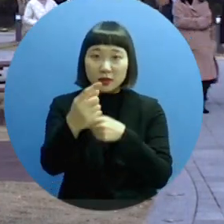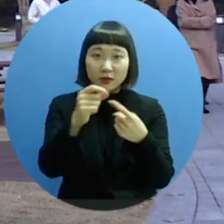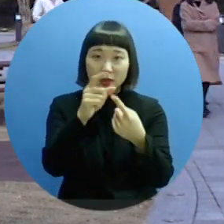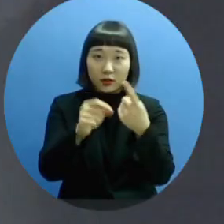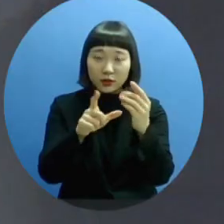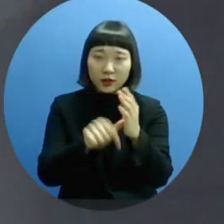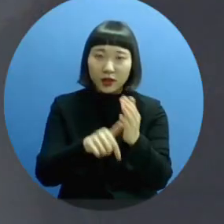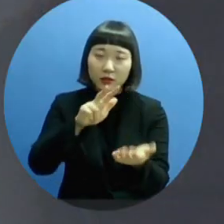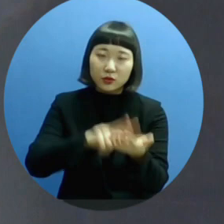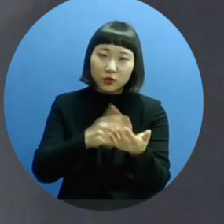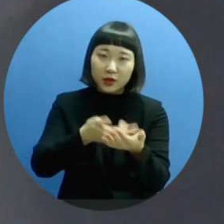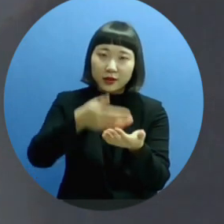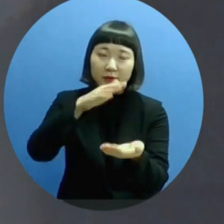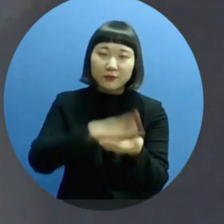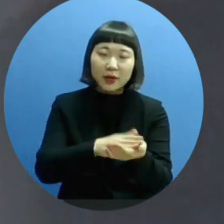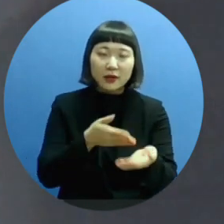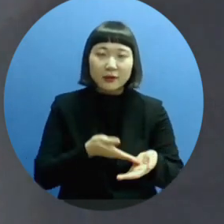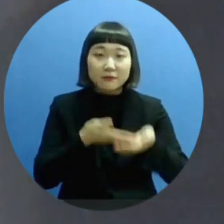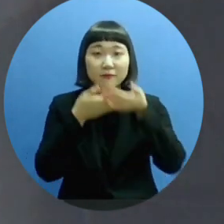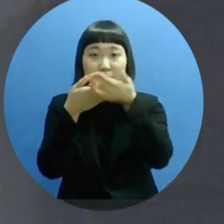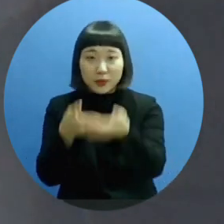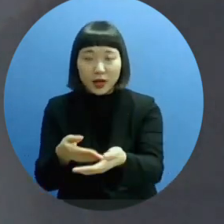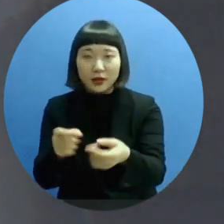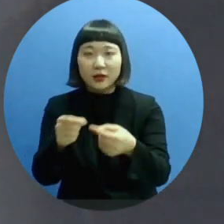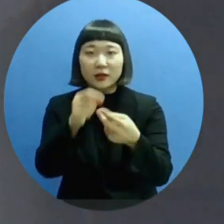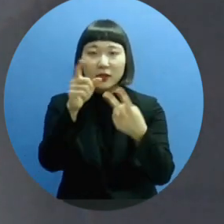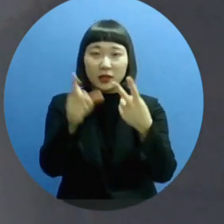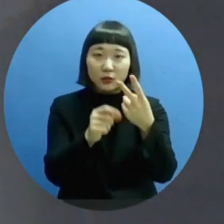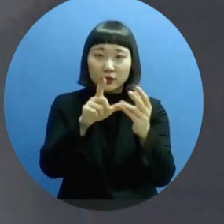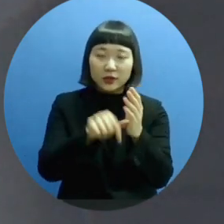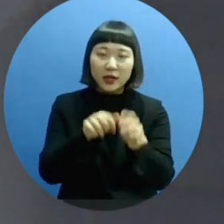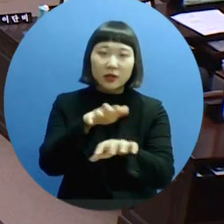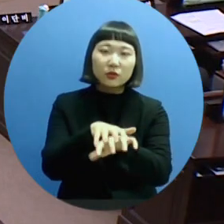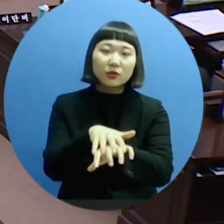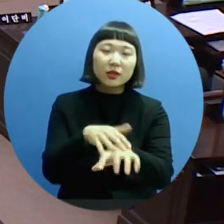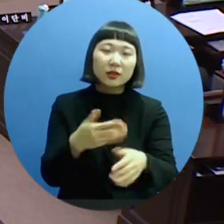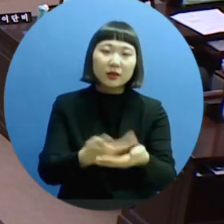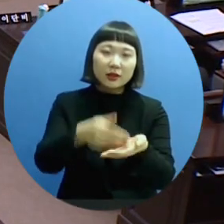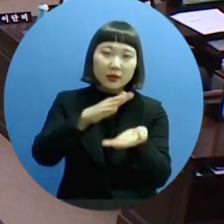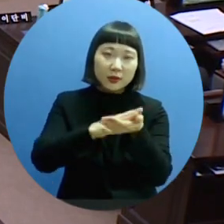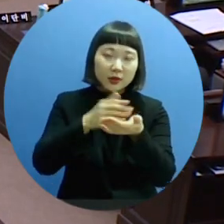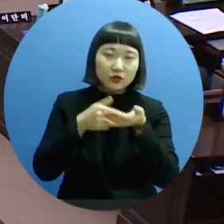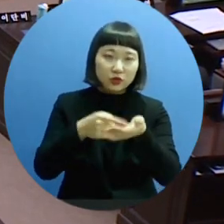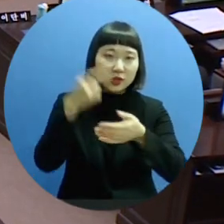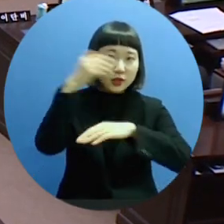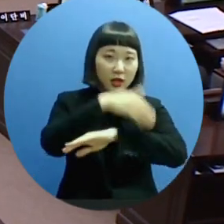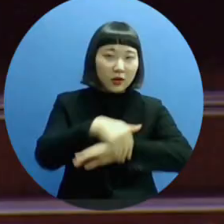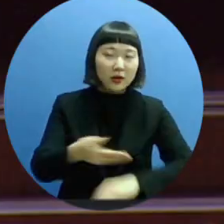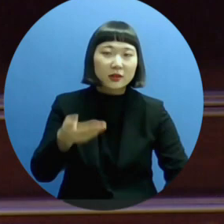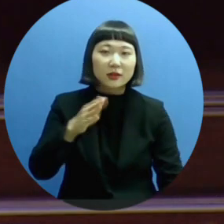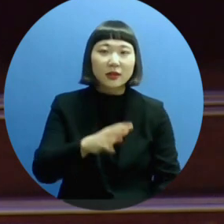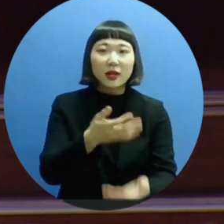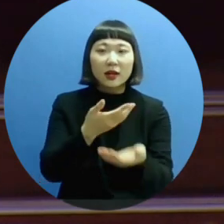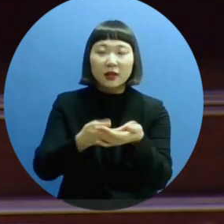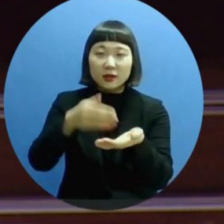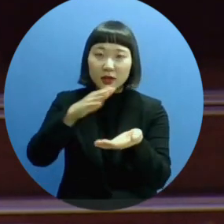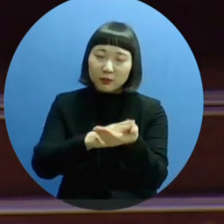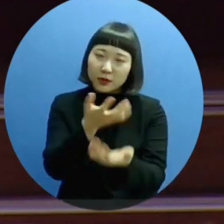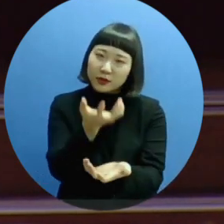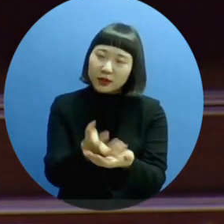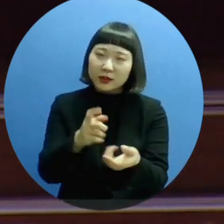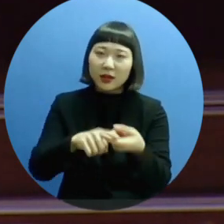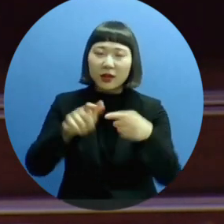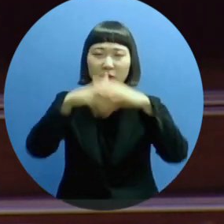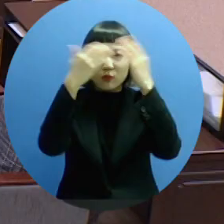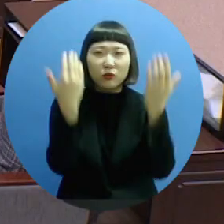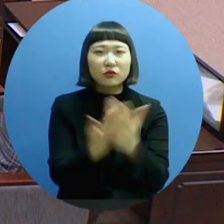시의회에 상정하고 2월쯤 조직 개편을 추진하겠다는 계획입니다. 하지만 개편안에 대한 전면 재검토 요구가